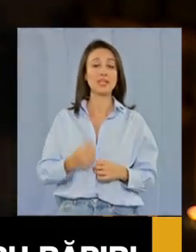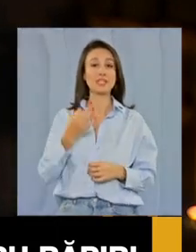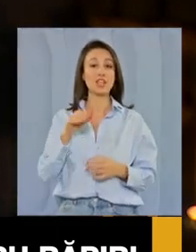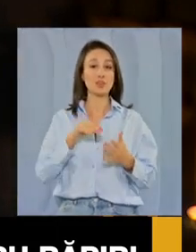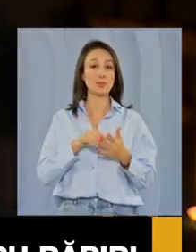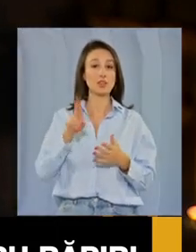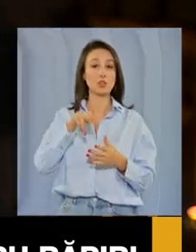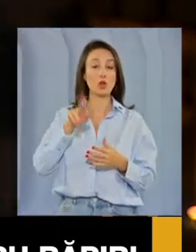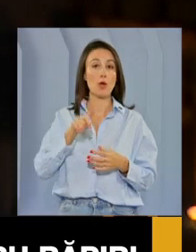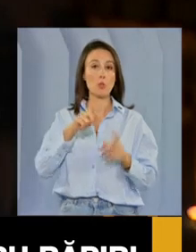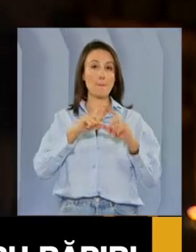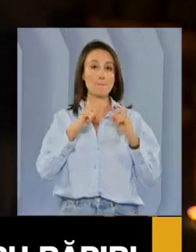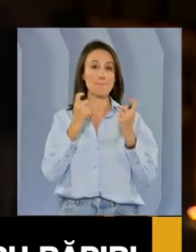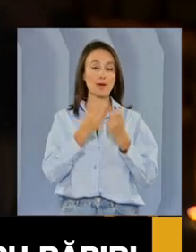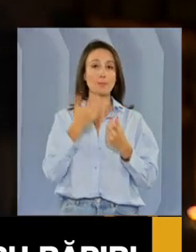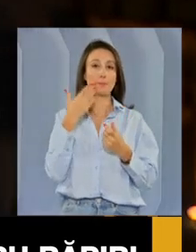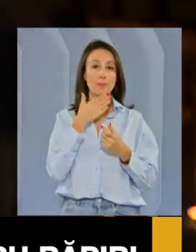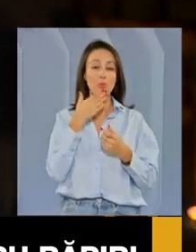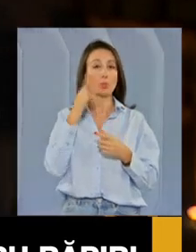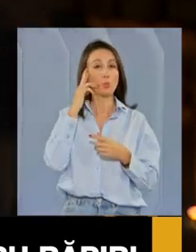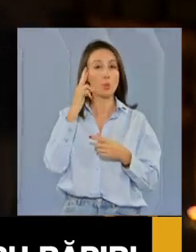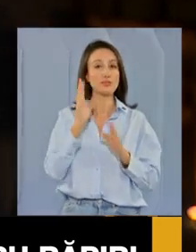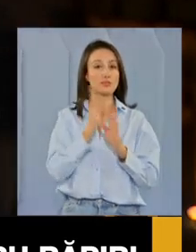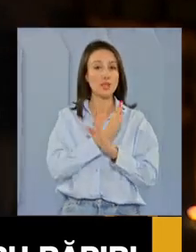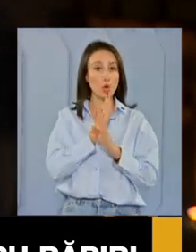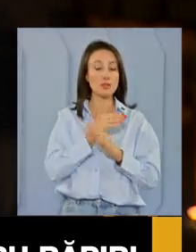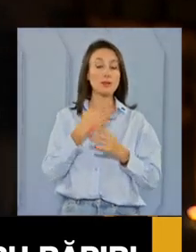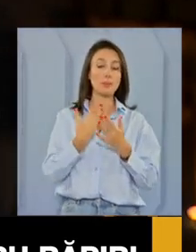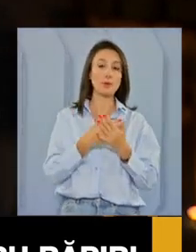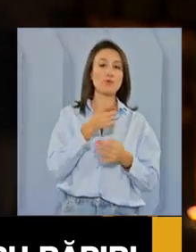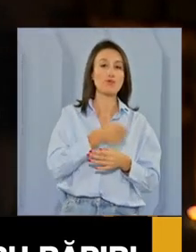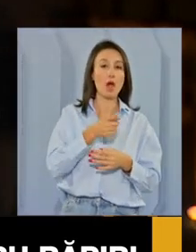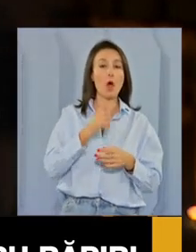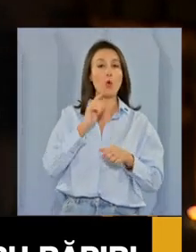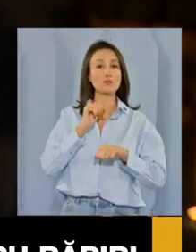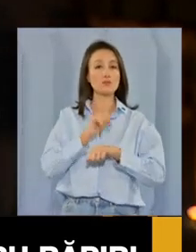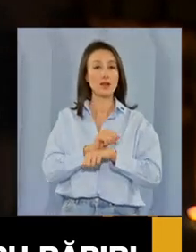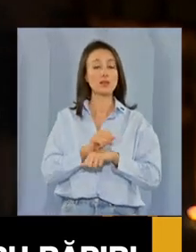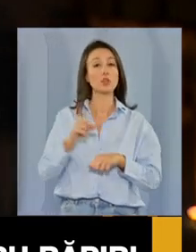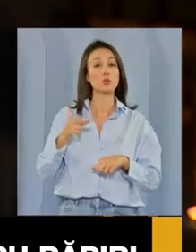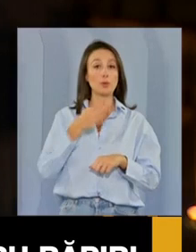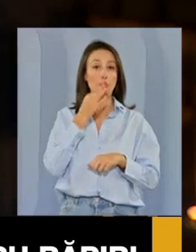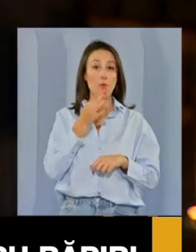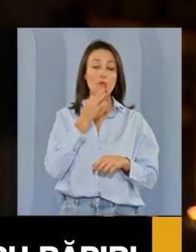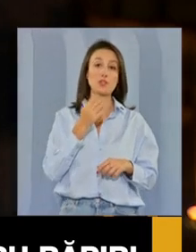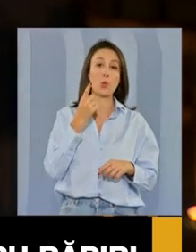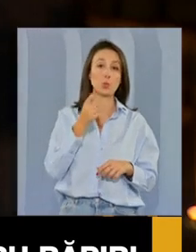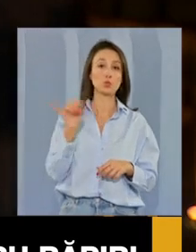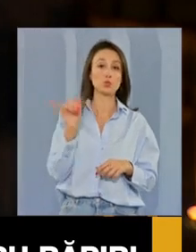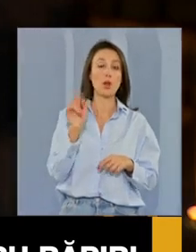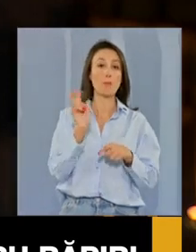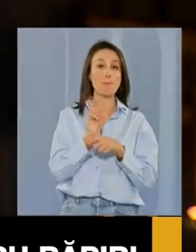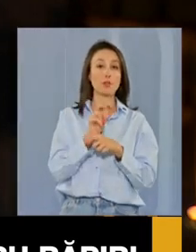10.000 de dolari și un apartament este recompensa promisă teroriștilor pentru fiecare ostatic. Sunt mărturiile unuia dintre cei care